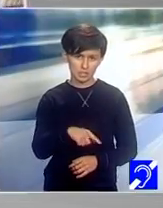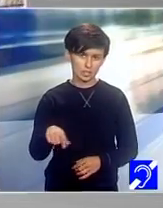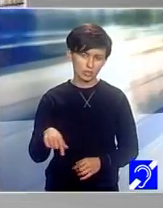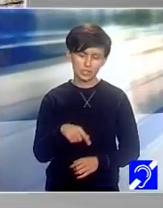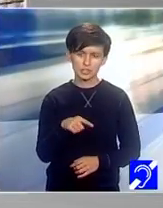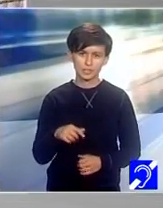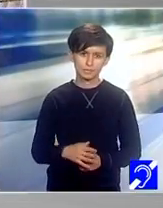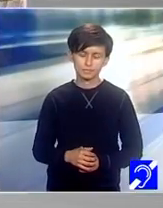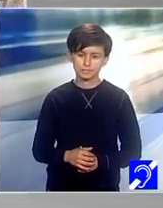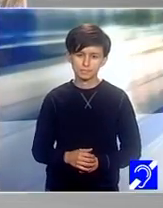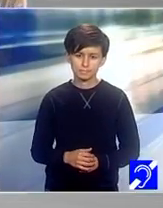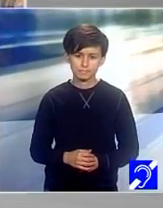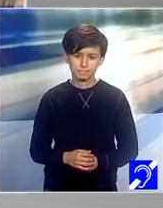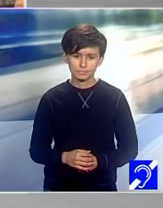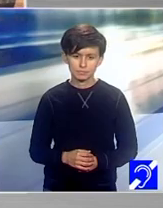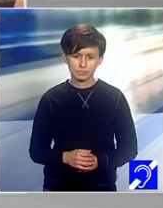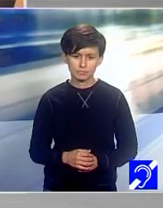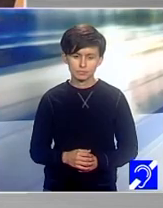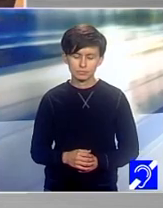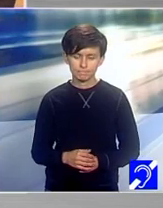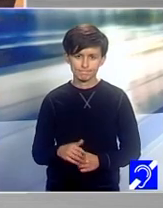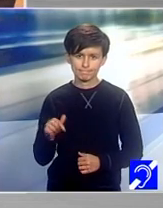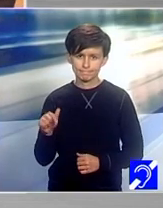care nu este însă astăzi